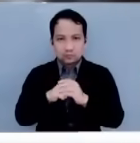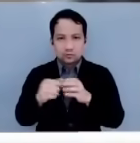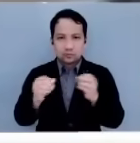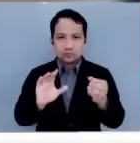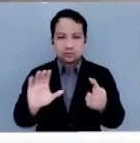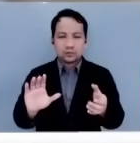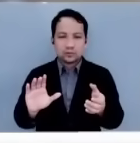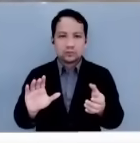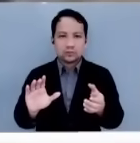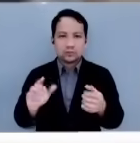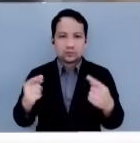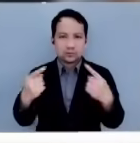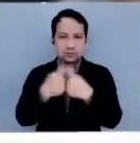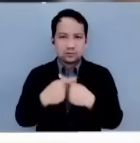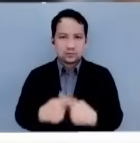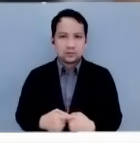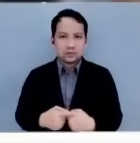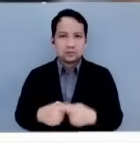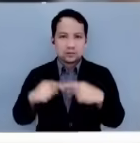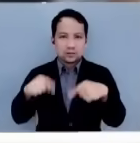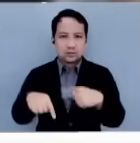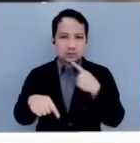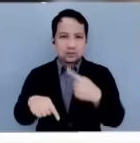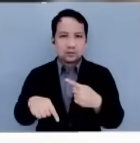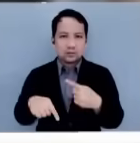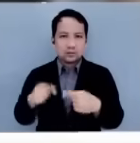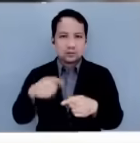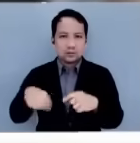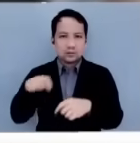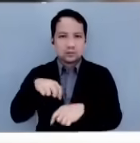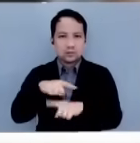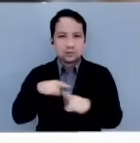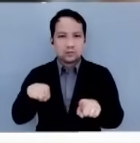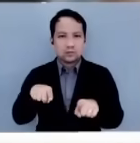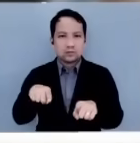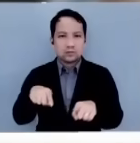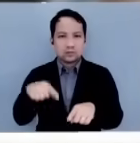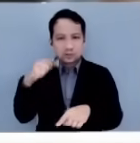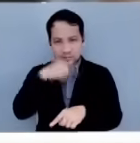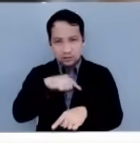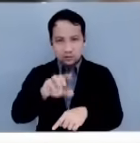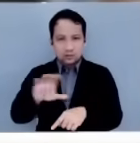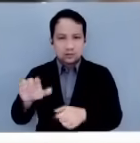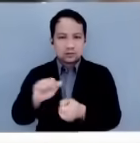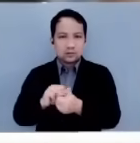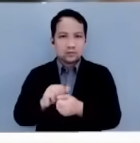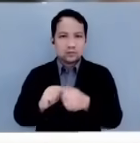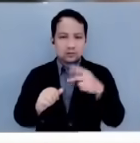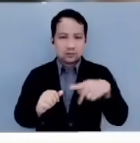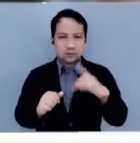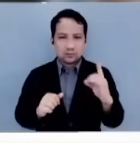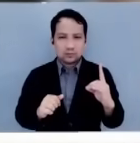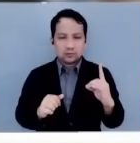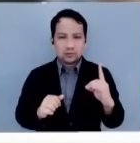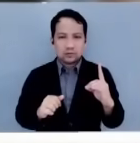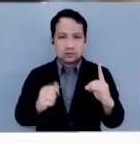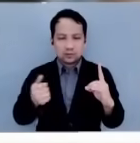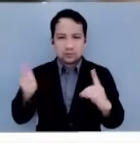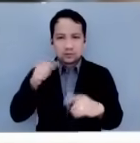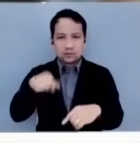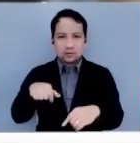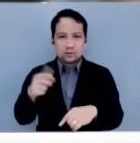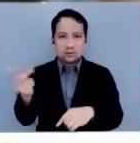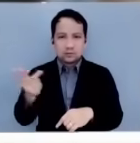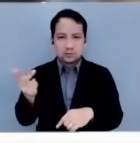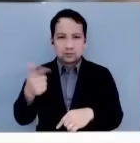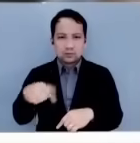tumutugma dito makikita Mr ch na Napakasinungaling Kasama na si PD chce at itong tatlong